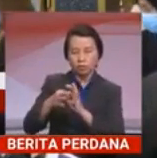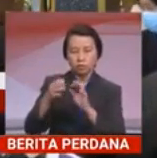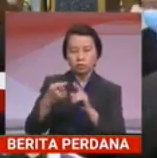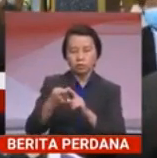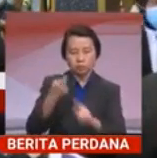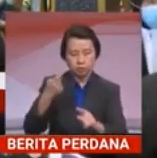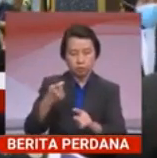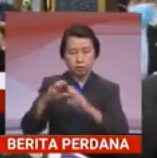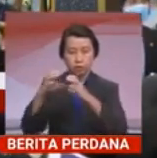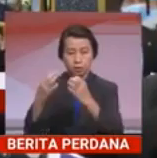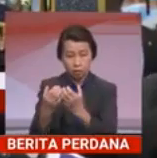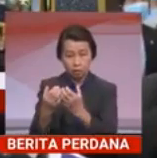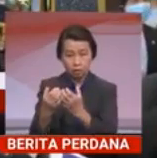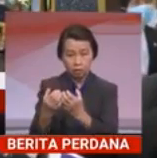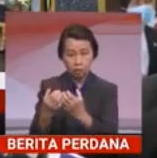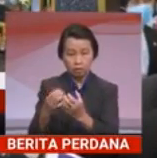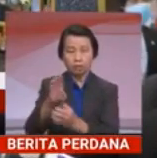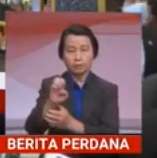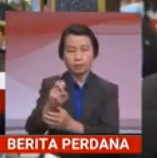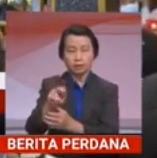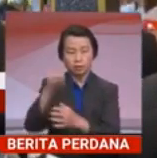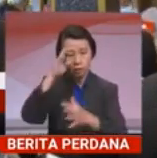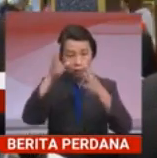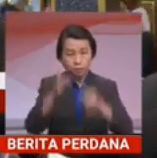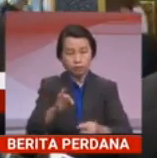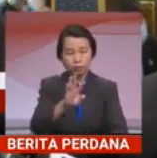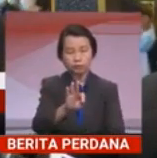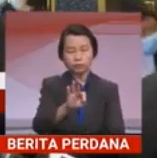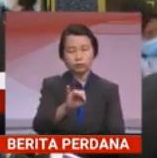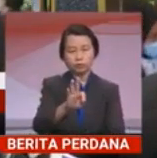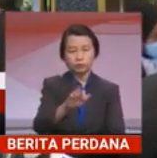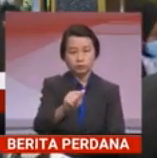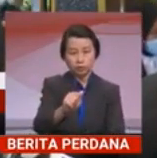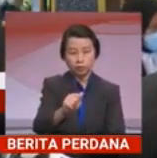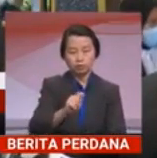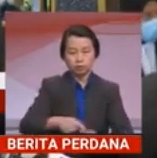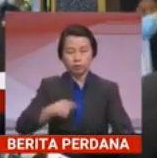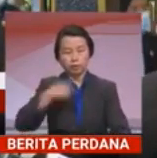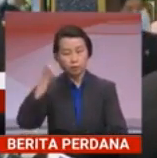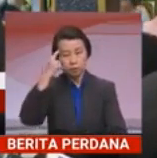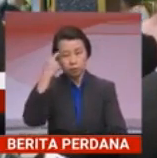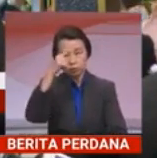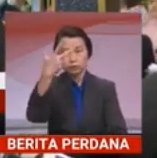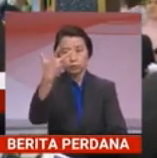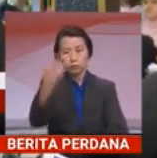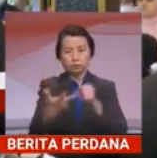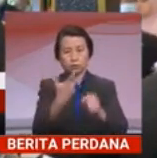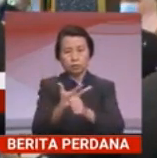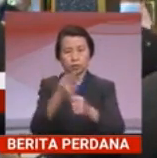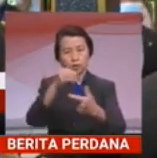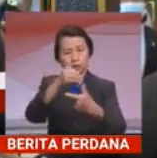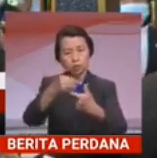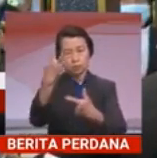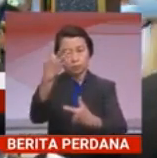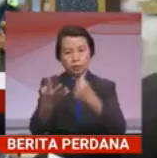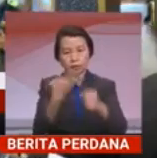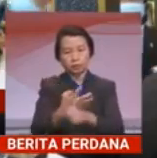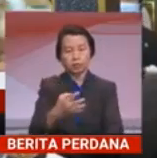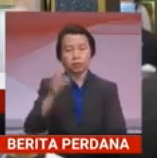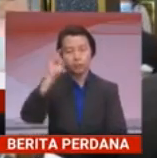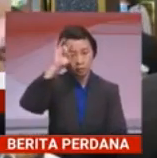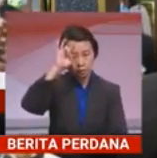daripada club licensing yang telah diputuskan oleh FIFA dan AFC. Tapi saya kira untuk 3 tahun atau 4 tahun akan mendatang,